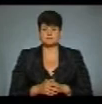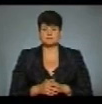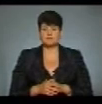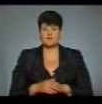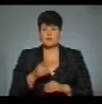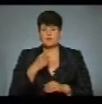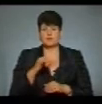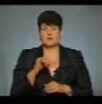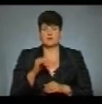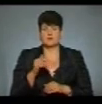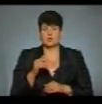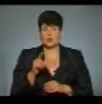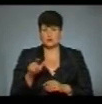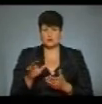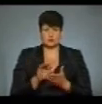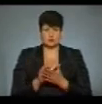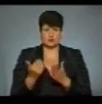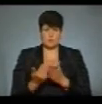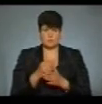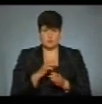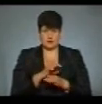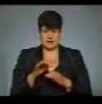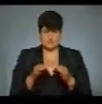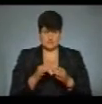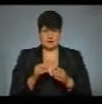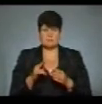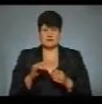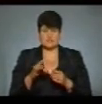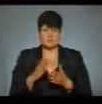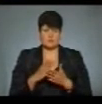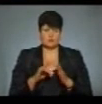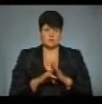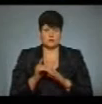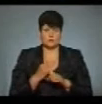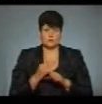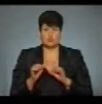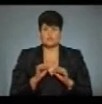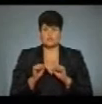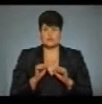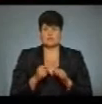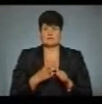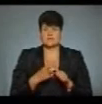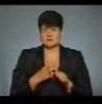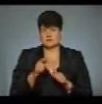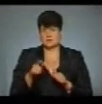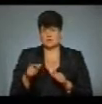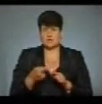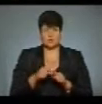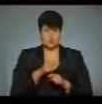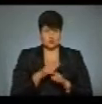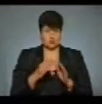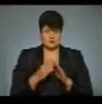Ганни Муци, коли люди ознайомилися з новим проєктом і підрядник мав розпочати роботи, до управління від імені мешканців цього